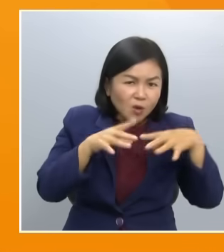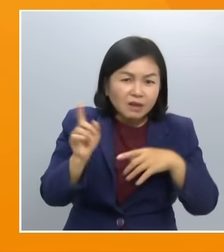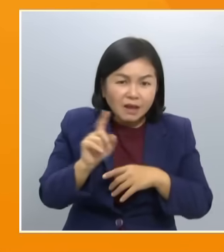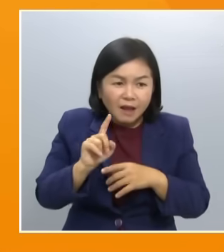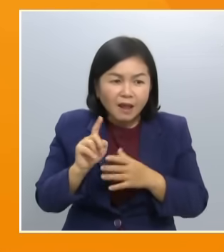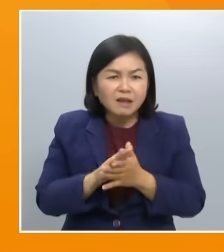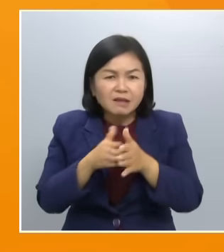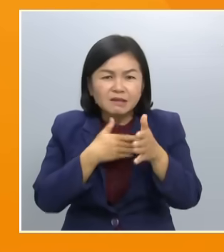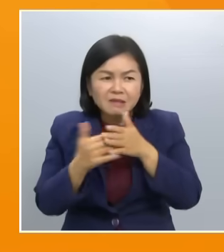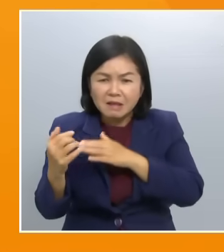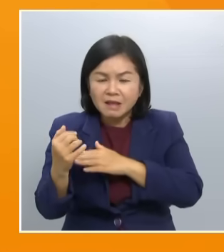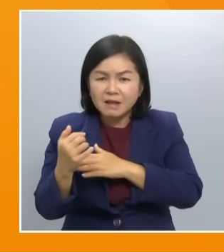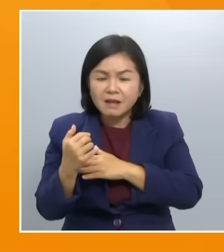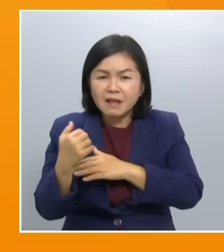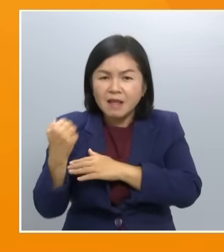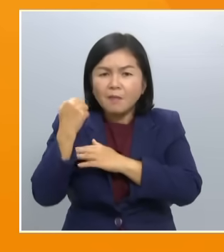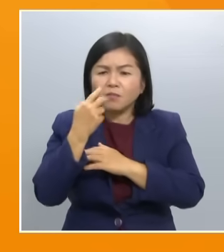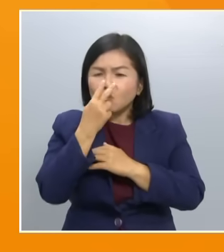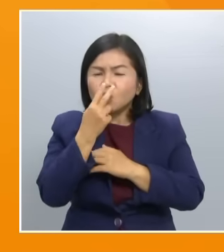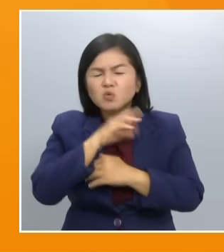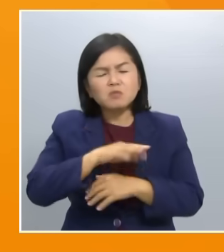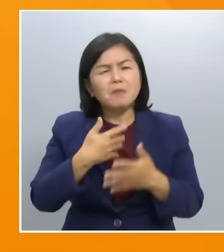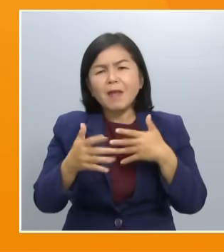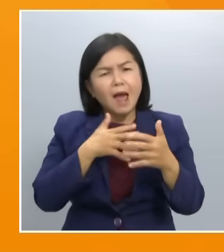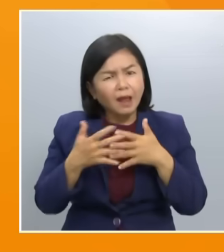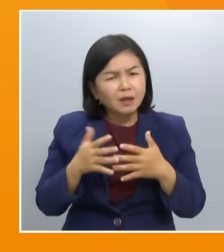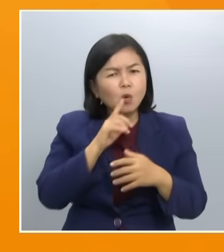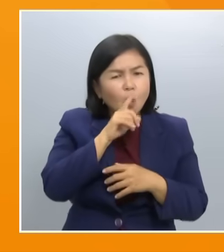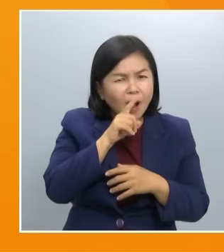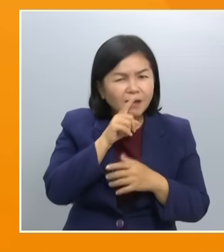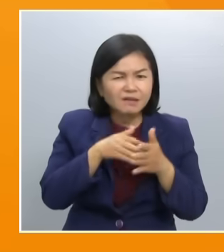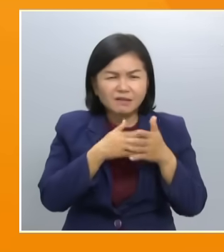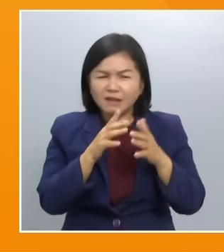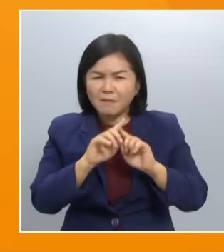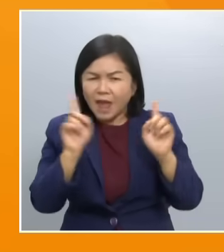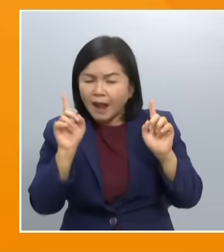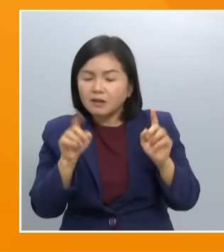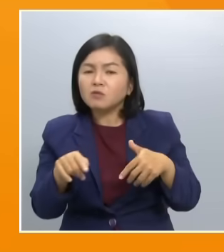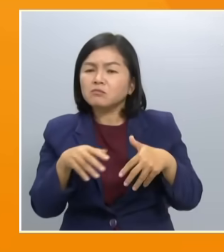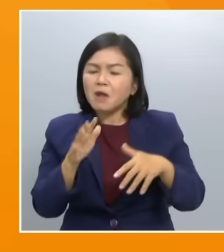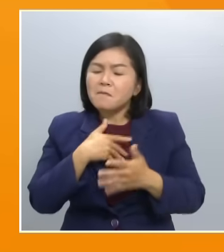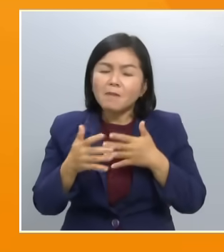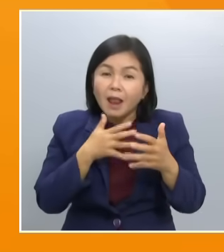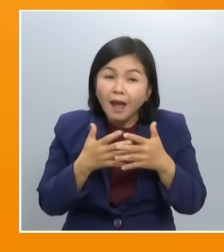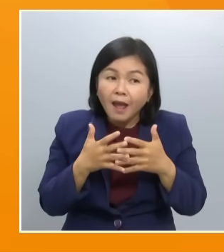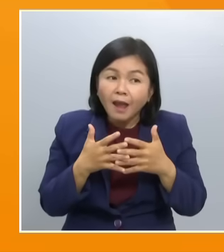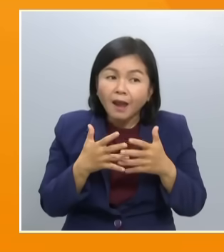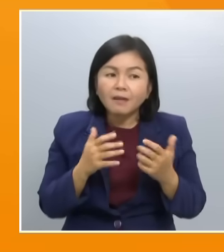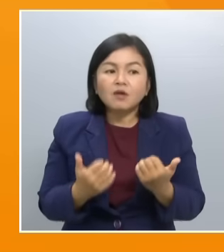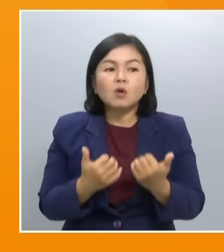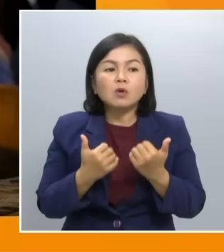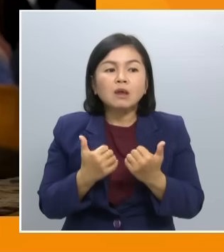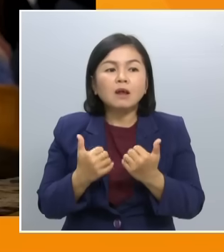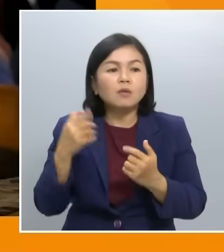ฉูดฉาดอีกฝั่งนึงก็บอกก็ไม่เห็นจะเป็นอะไรนอกจากนี้การปรากฏตัวเมื่อหลาย